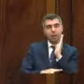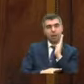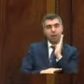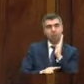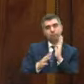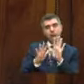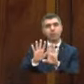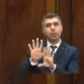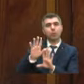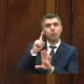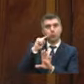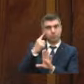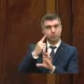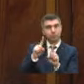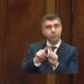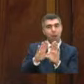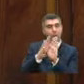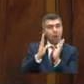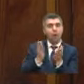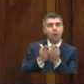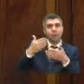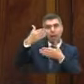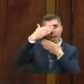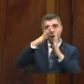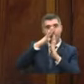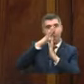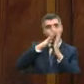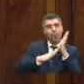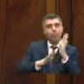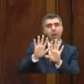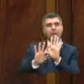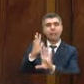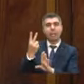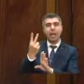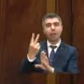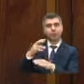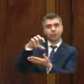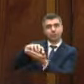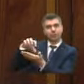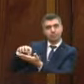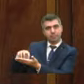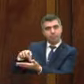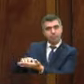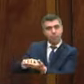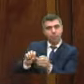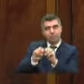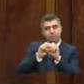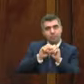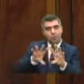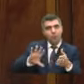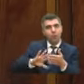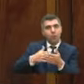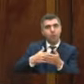المقبل، وغادي تكون عندنا خريطة ديال الاختصاصات المركزية التي سننقلها والاختصاصات المركزية